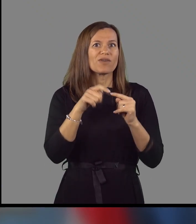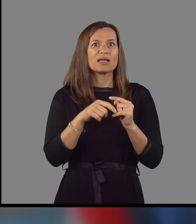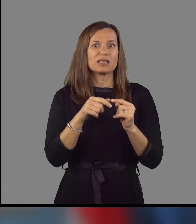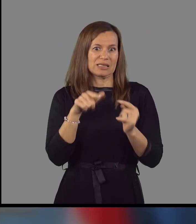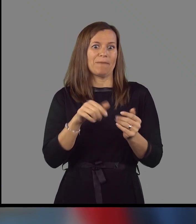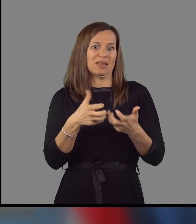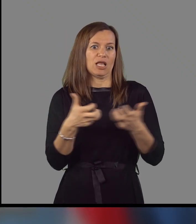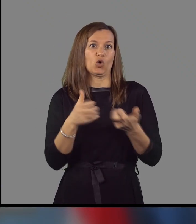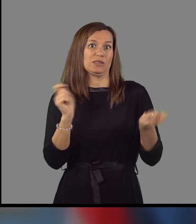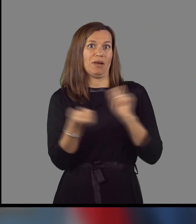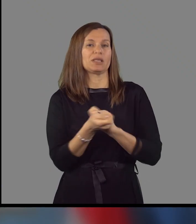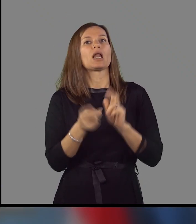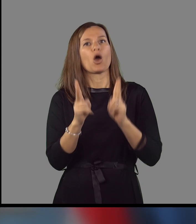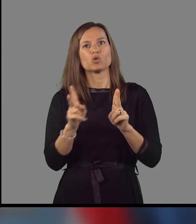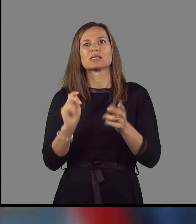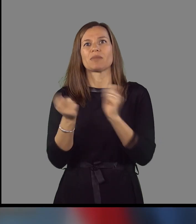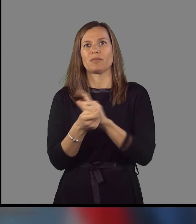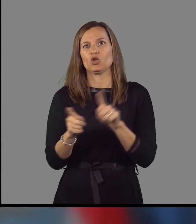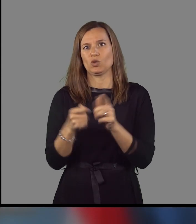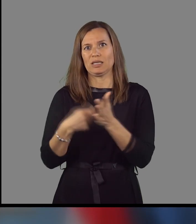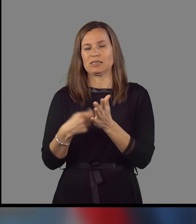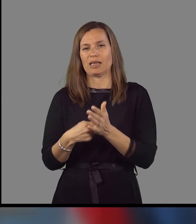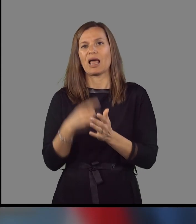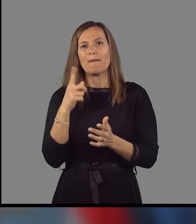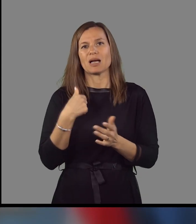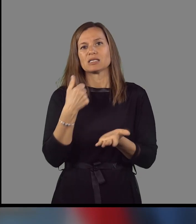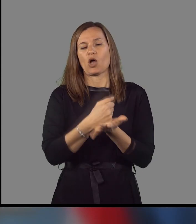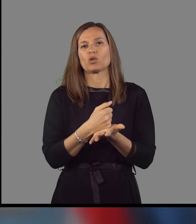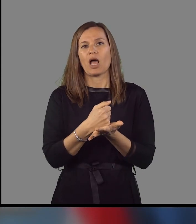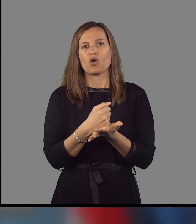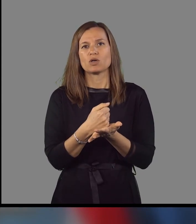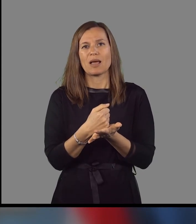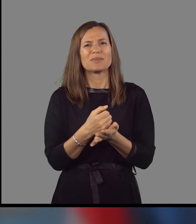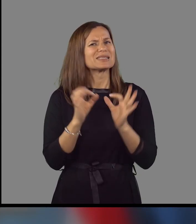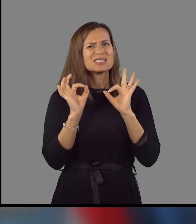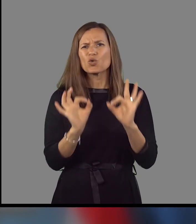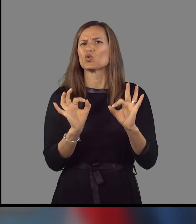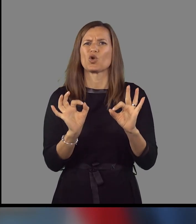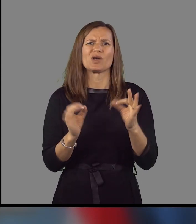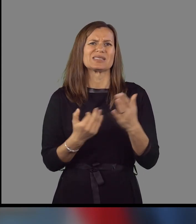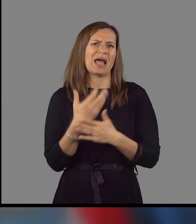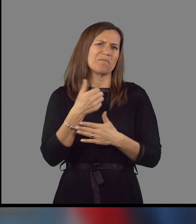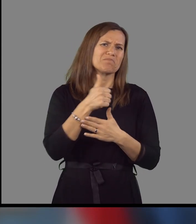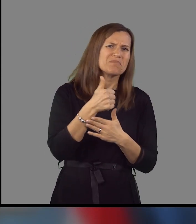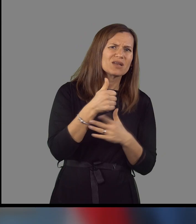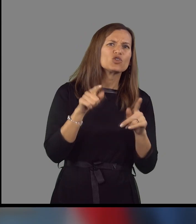da če se bodo stvari na tem trgu spreminjale, seveda se lahko spremeni tudi cena. Vendar zagotavljam,